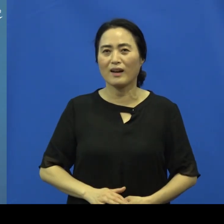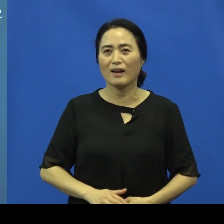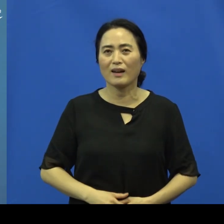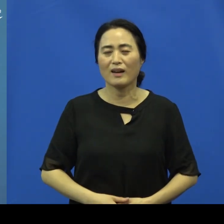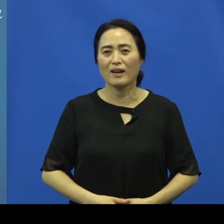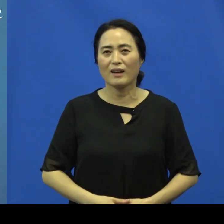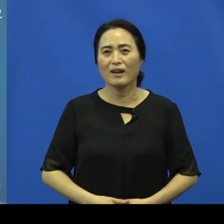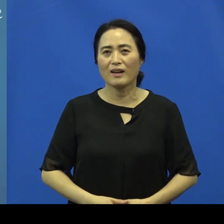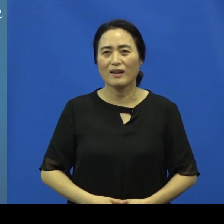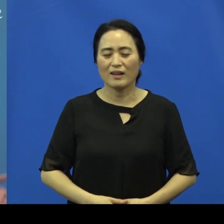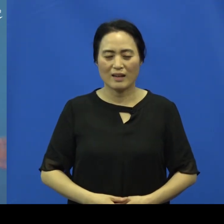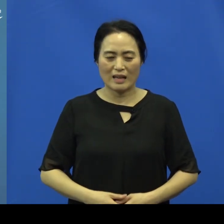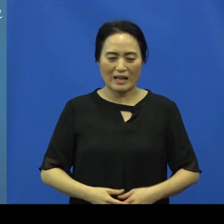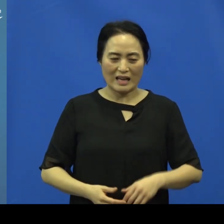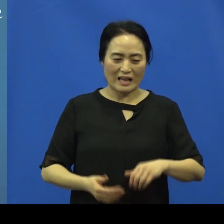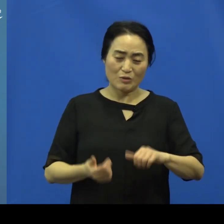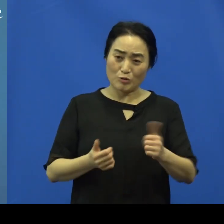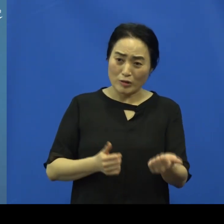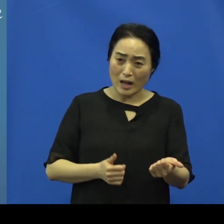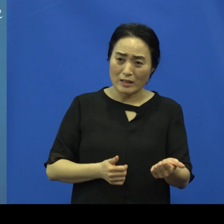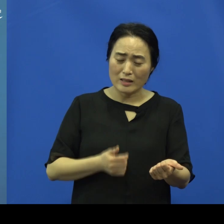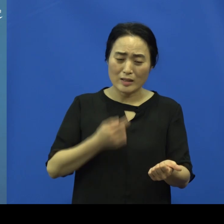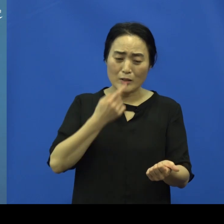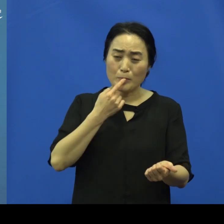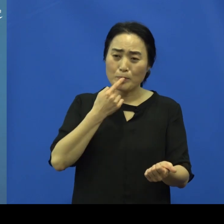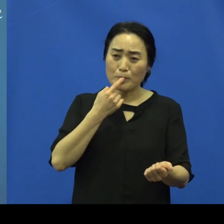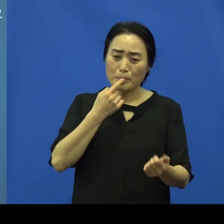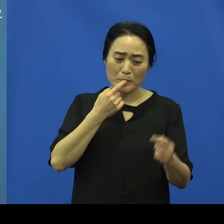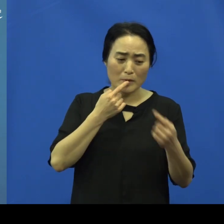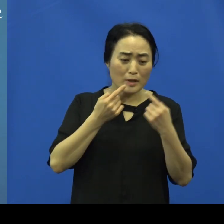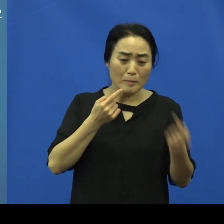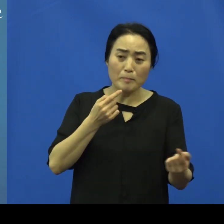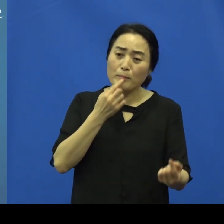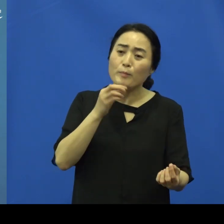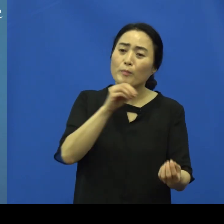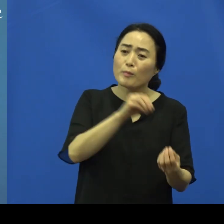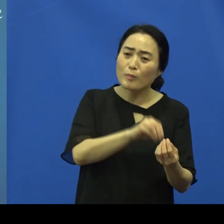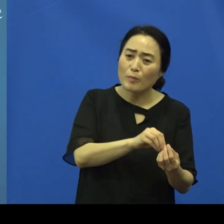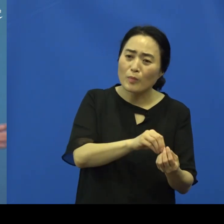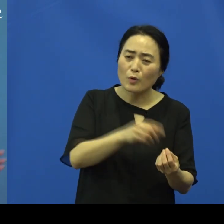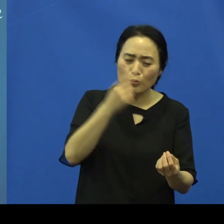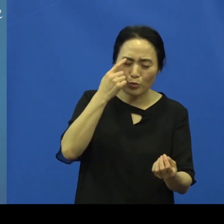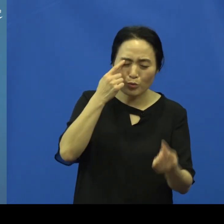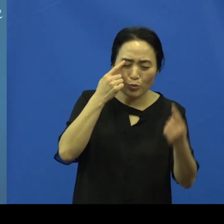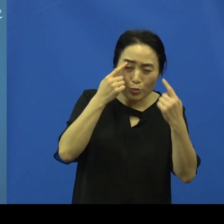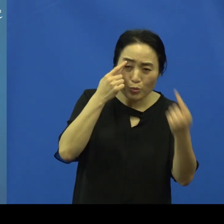입과 코와 손과 포개고 있는 그 자체도 그 아이의 죽음과 자기를 분리시키지 않은 거예요.